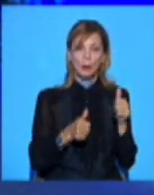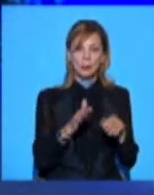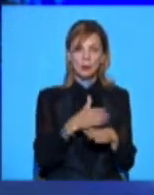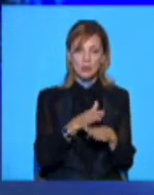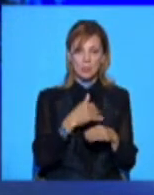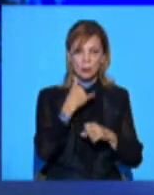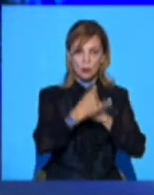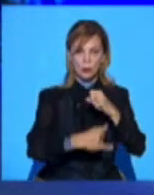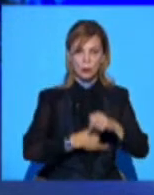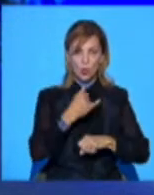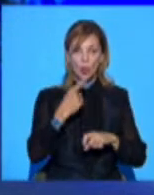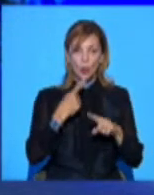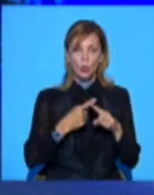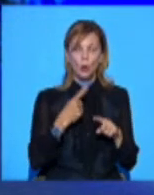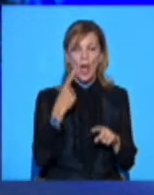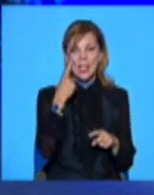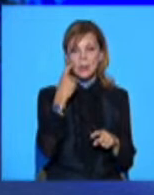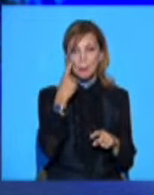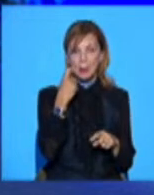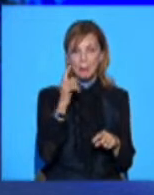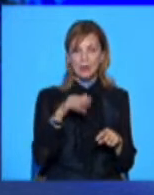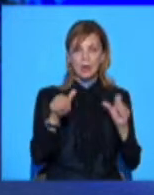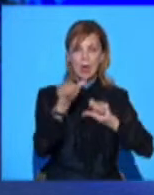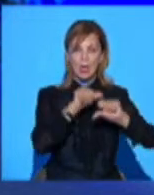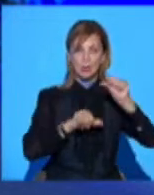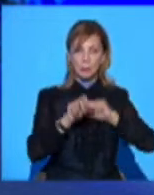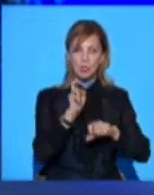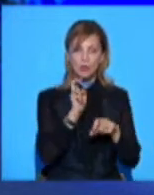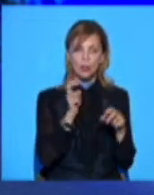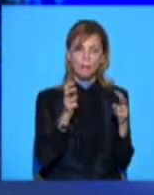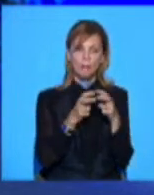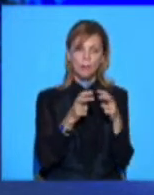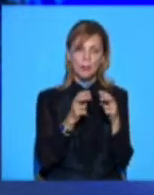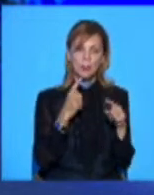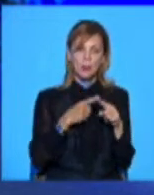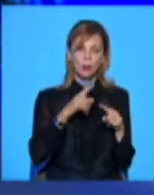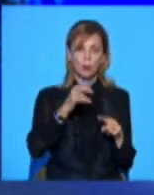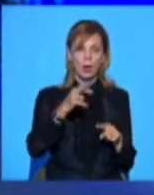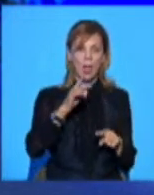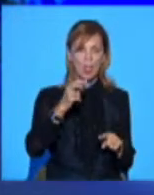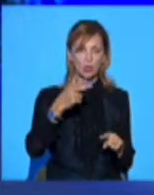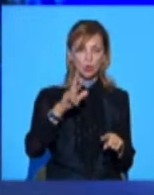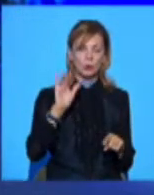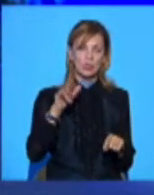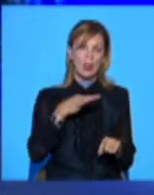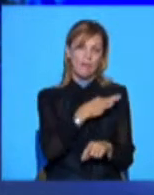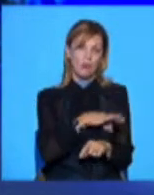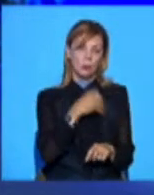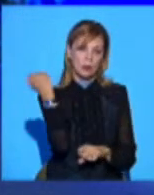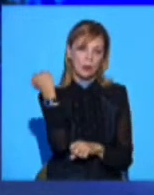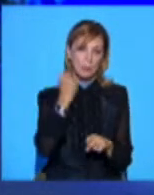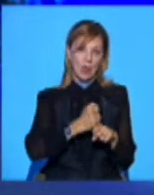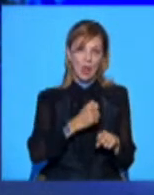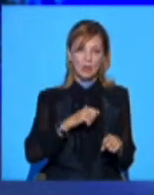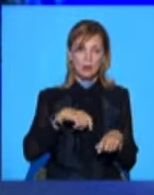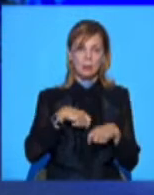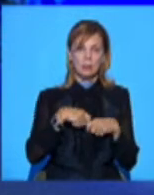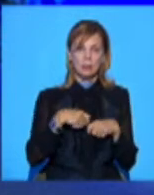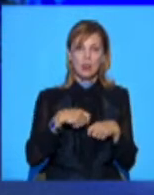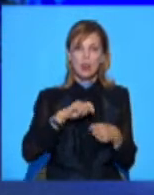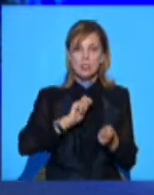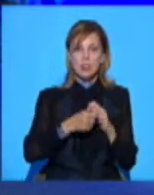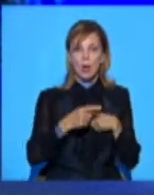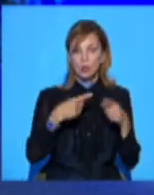și internaționale, cu experimente la chimie și fizică, cu carturi de la Facultatea de Mecanică sau diverse dispozitive